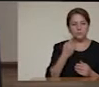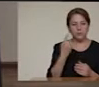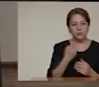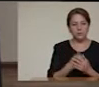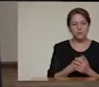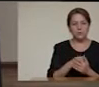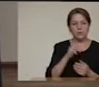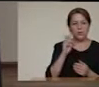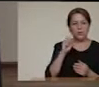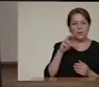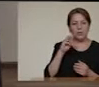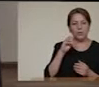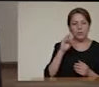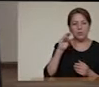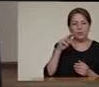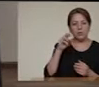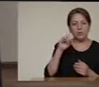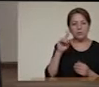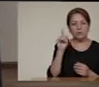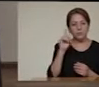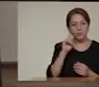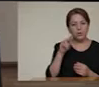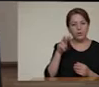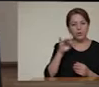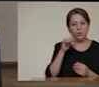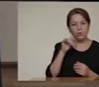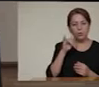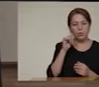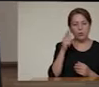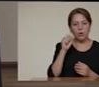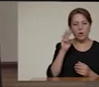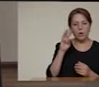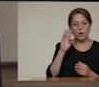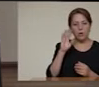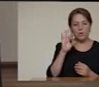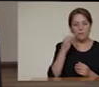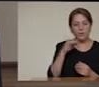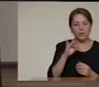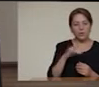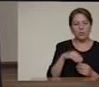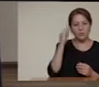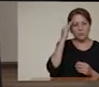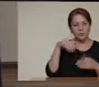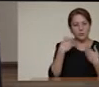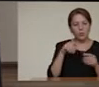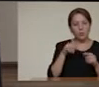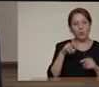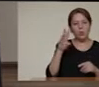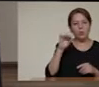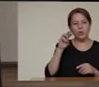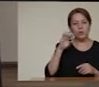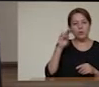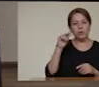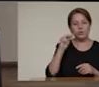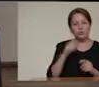navbatda kalendar nima ekanligiga lug'aviy ta'rif berishga harakat qilamiz. Kalendar lotincha so'z bo'lib,